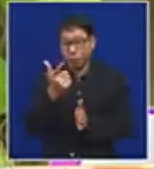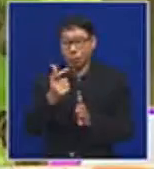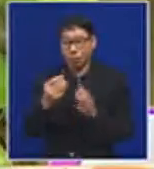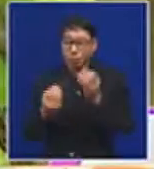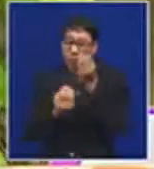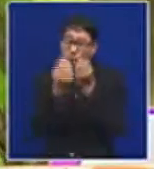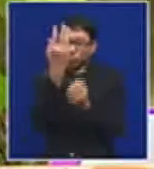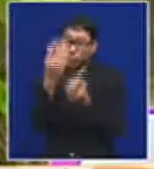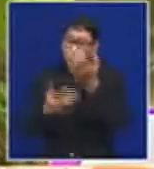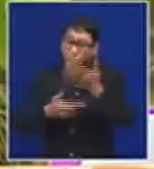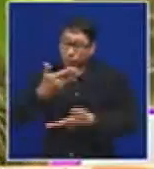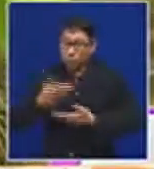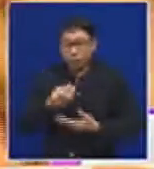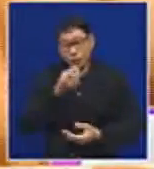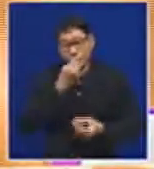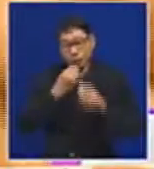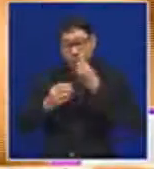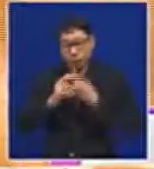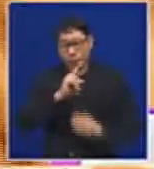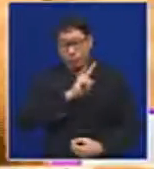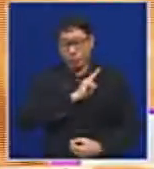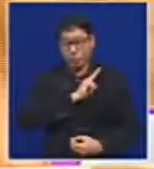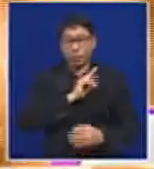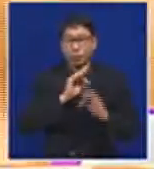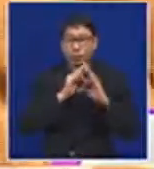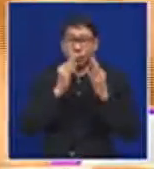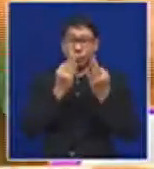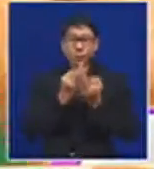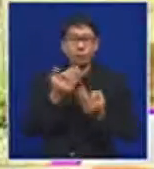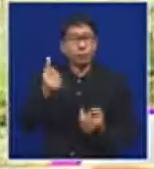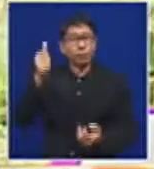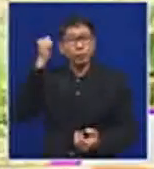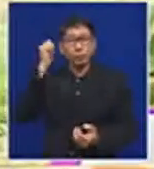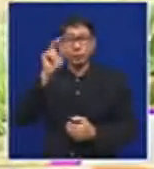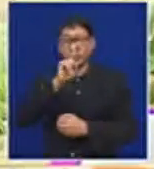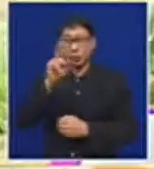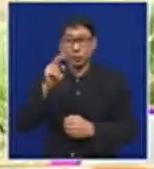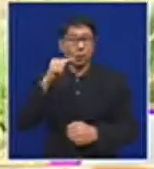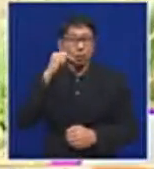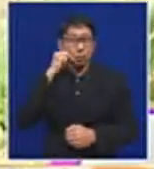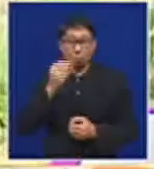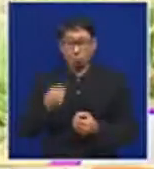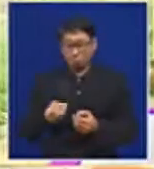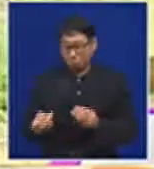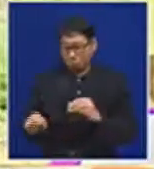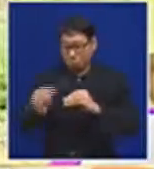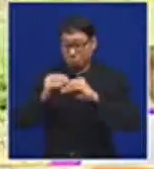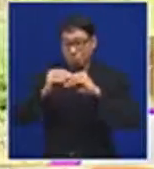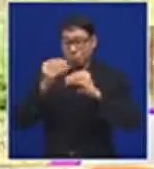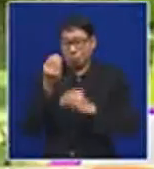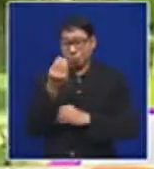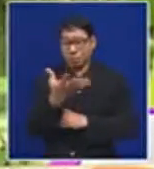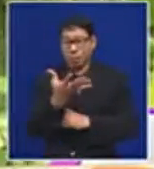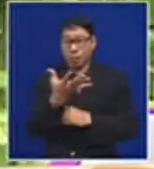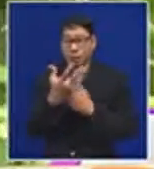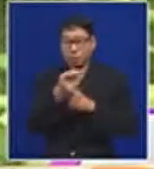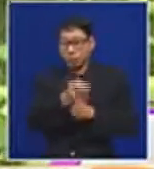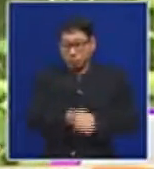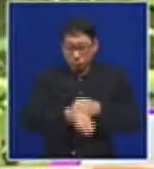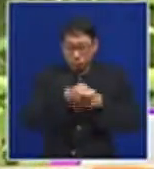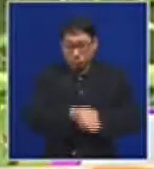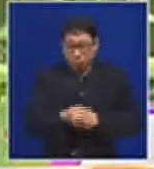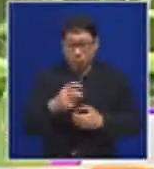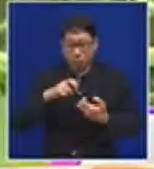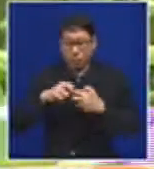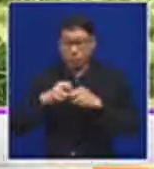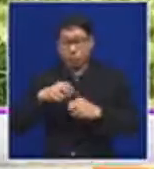ายและรับประทานเองในครอบครัวซึ่งเดิมทีต้องใช้น้ำปริมาณมากในการรดพืชผลทางการเกษตรแต่เมื่อเกิดภาว